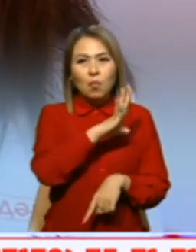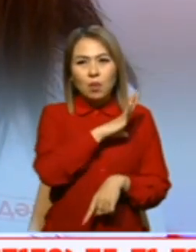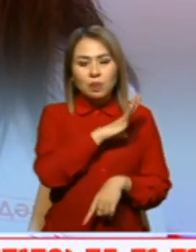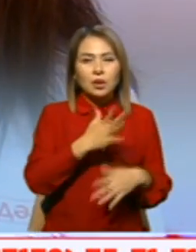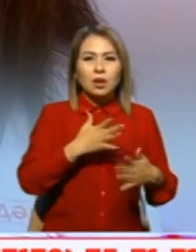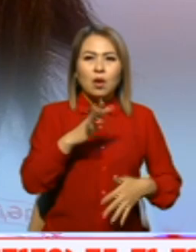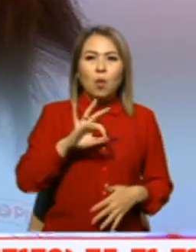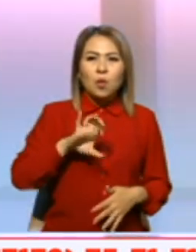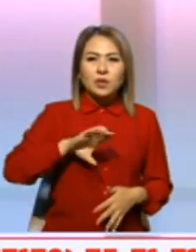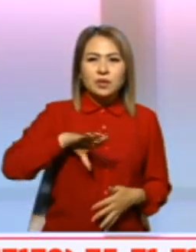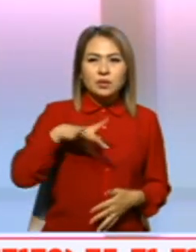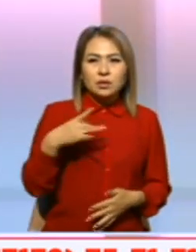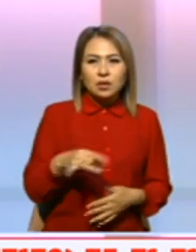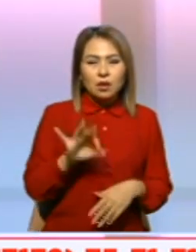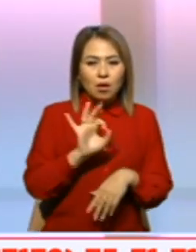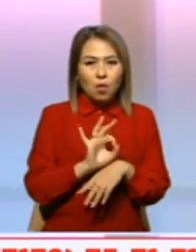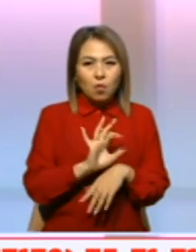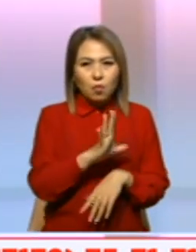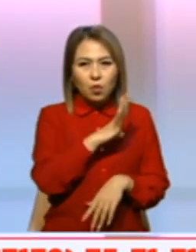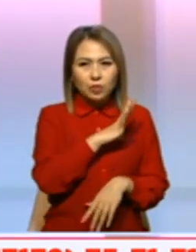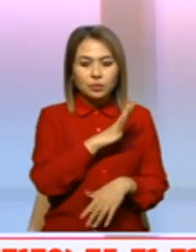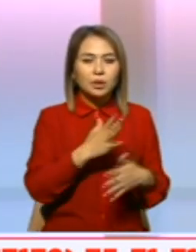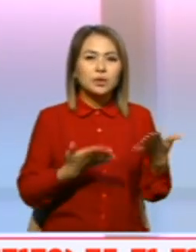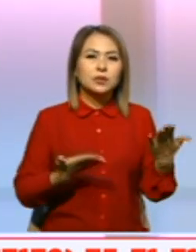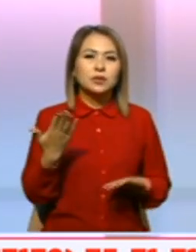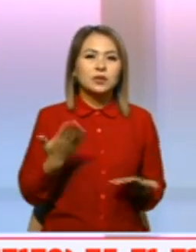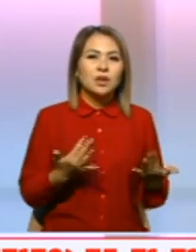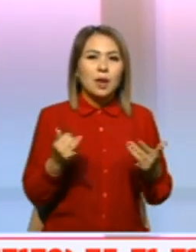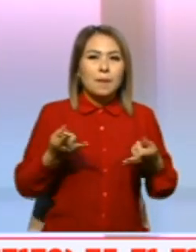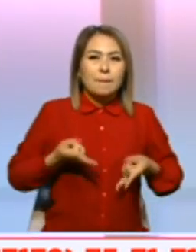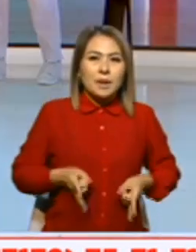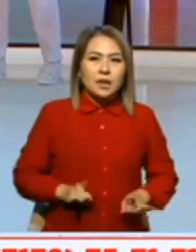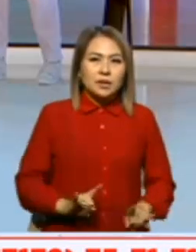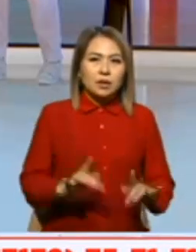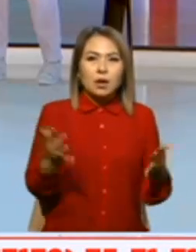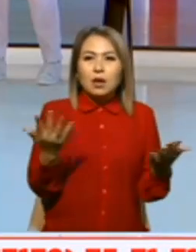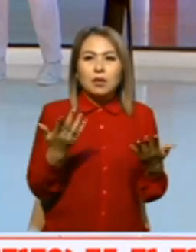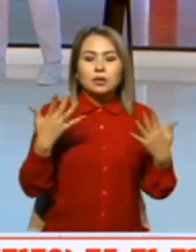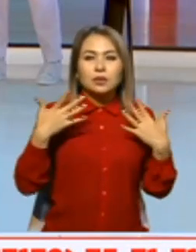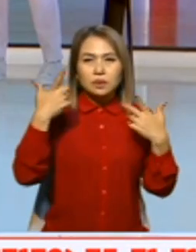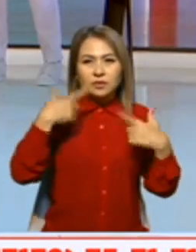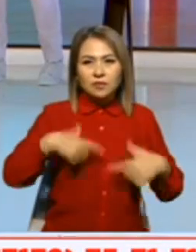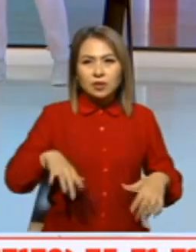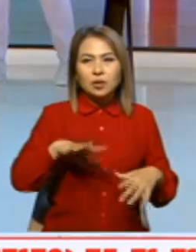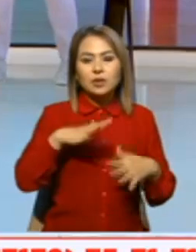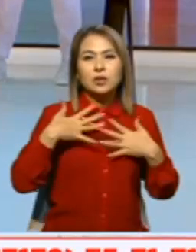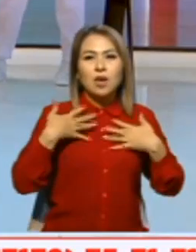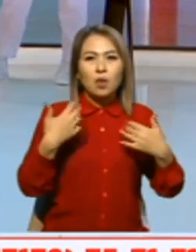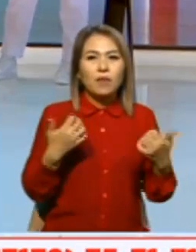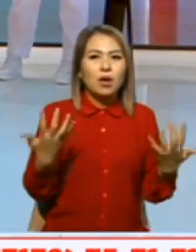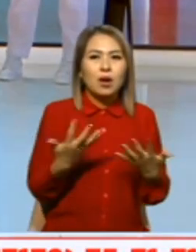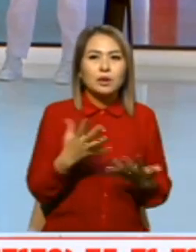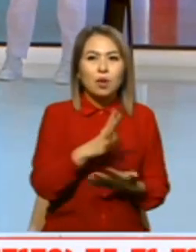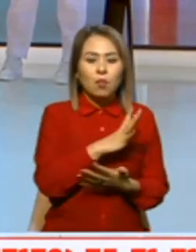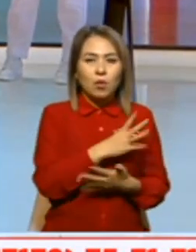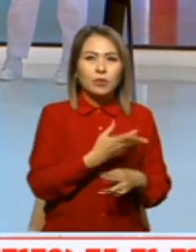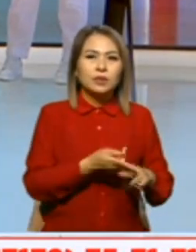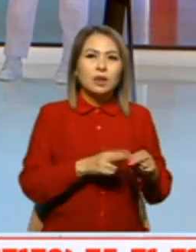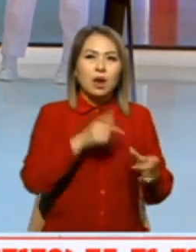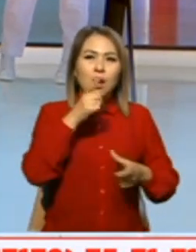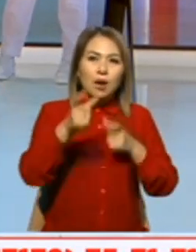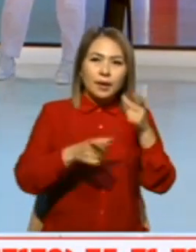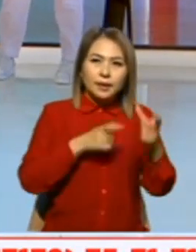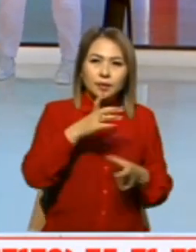острый аурулармен ауырды ма, соған қарайды, сосын баланың туған кездегі жағдайы қалай болды. Бала сразу туғаннан кейін сразу айғайлады